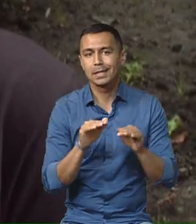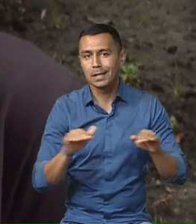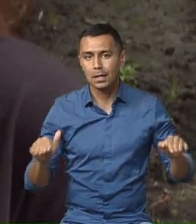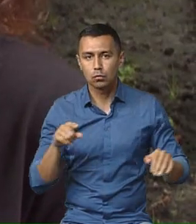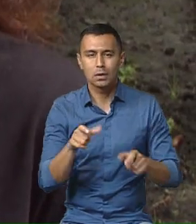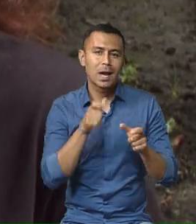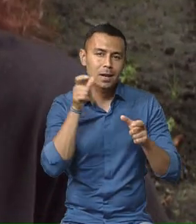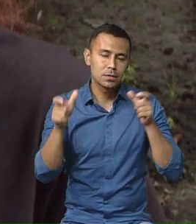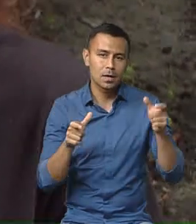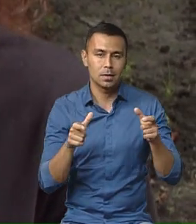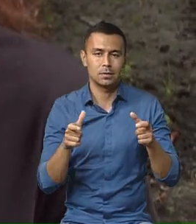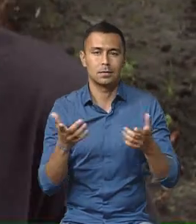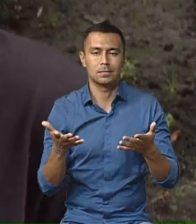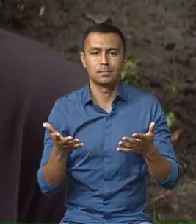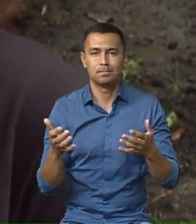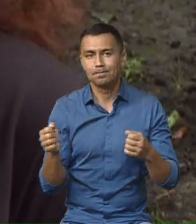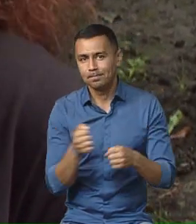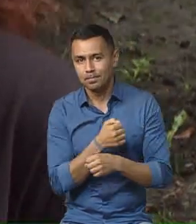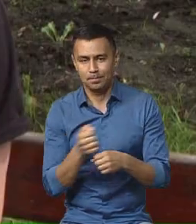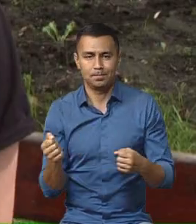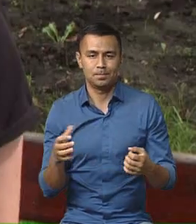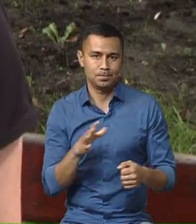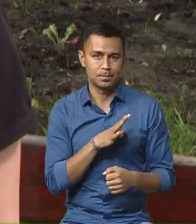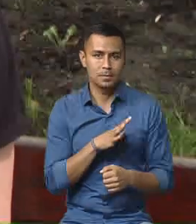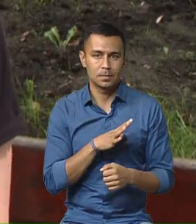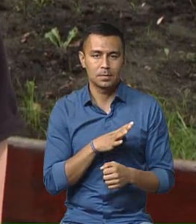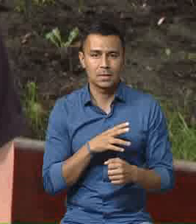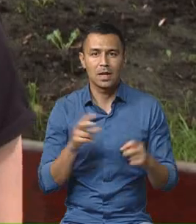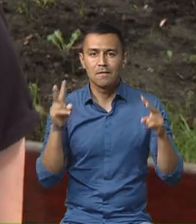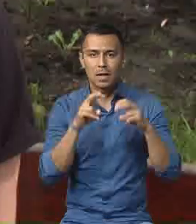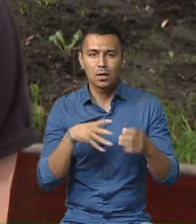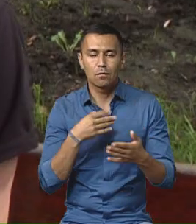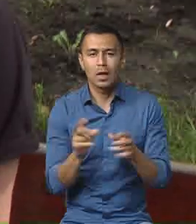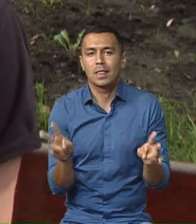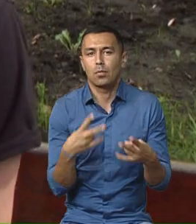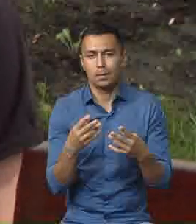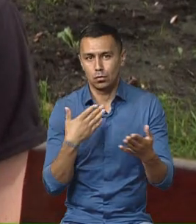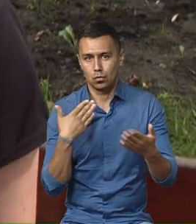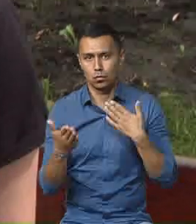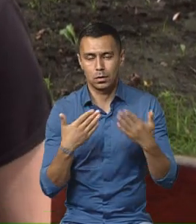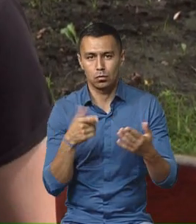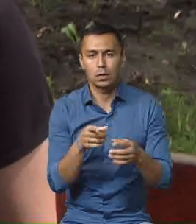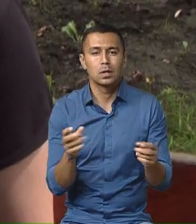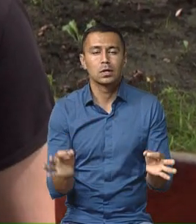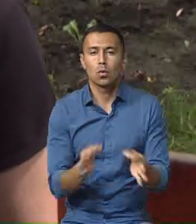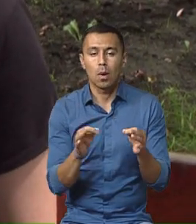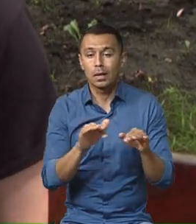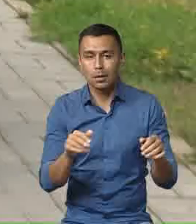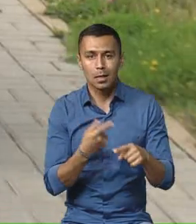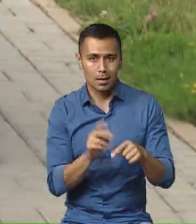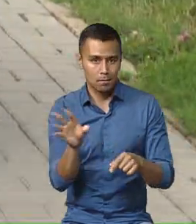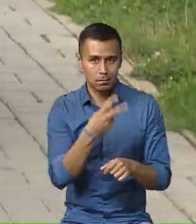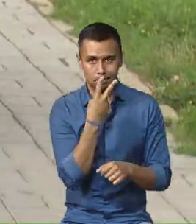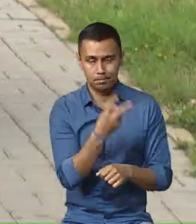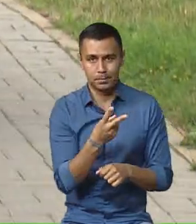тут кричать, розбираються, б'ються, виясняють, да, свої непотрібні стосунки тут нікому, дітки на це дивляться.